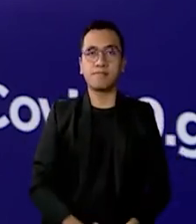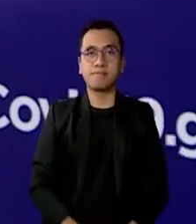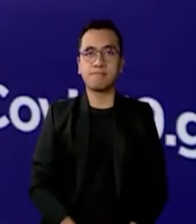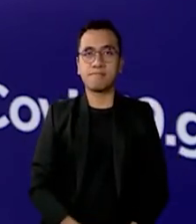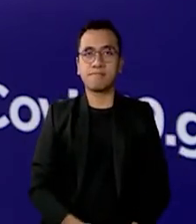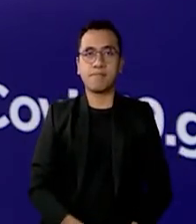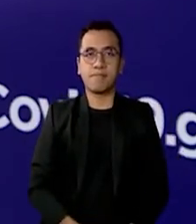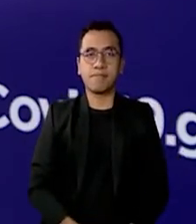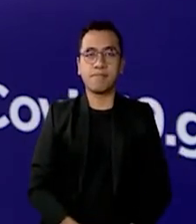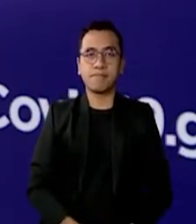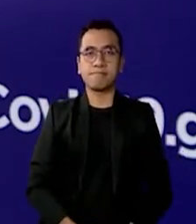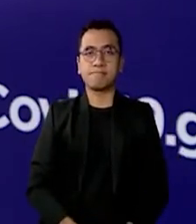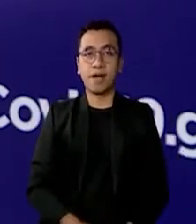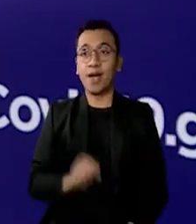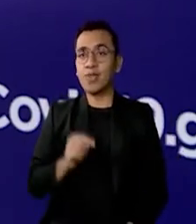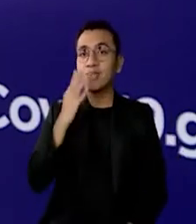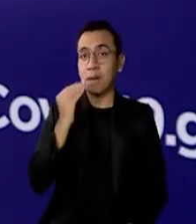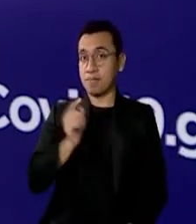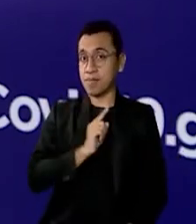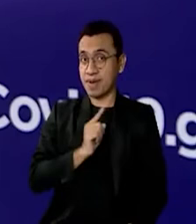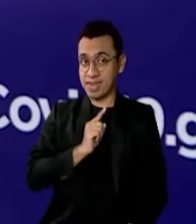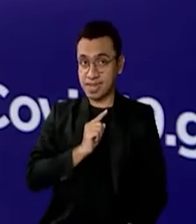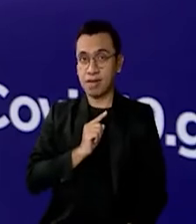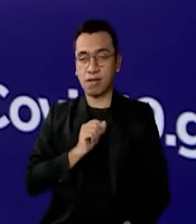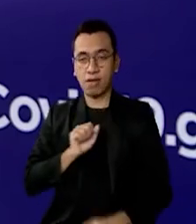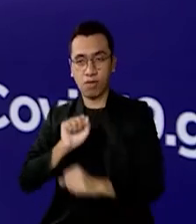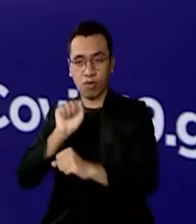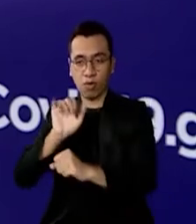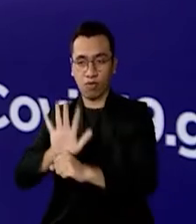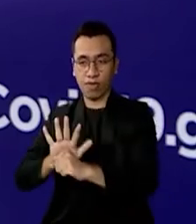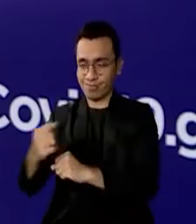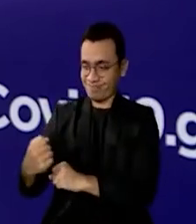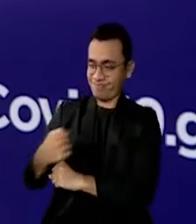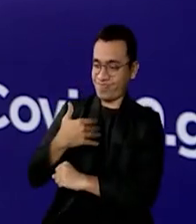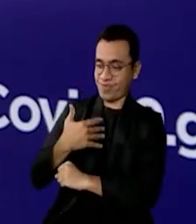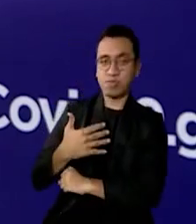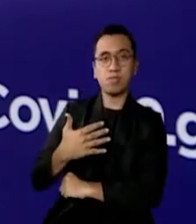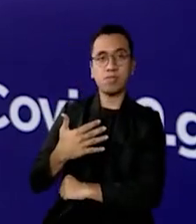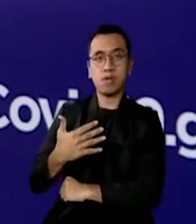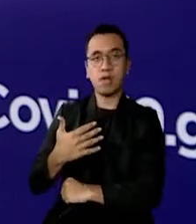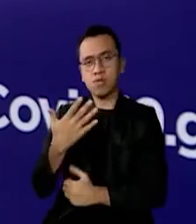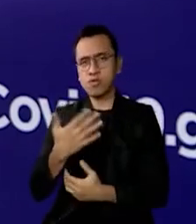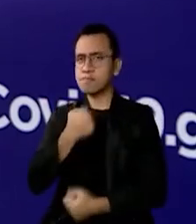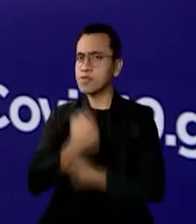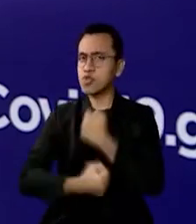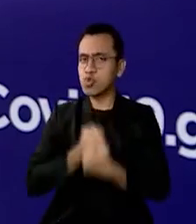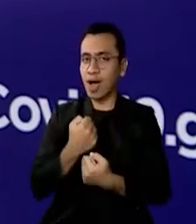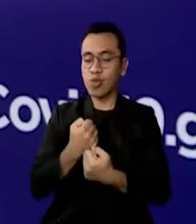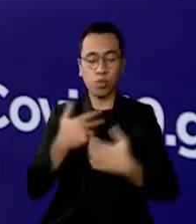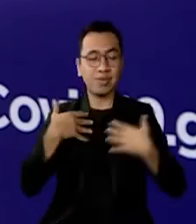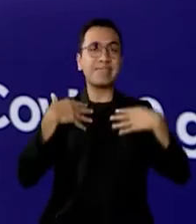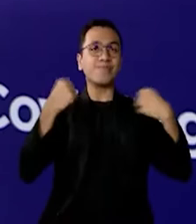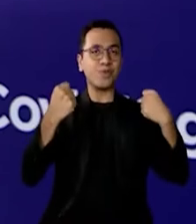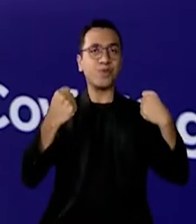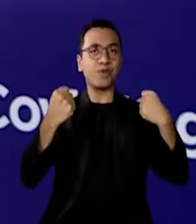gusel ini akan mengalami sendiri bagaimana cover 19 ini menyerang tubuh Sally Sendiri dan bagaimana perjuangan besar untuk